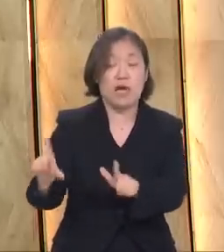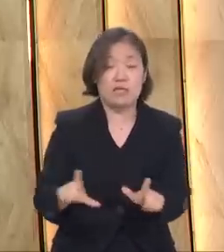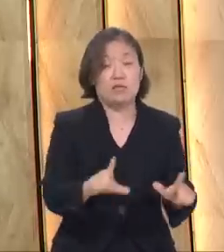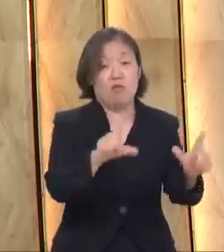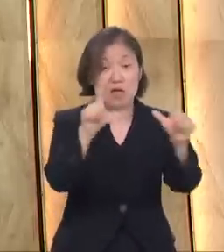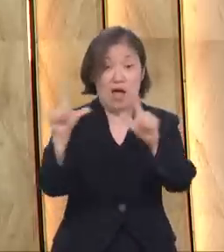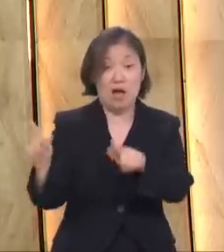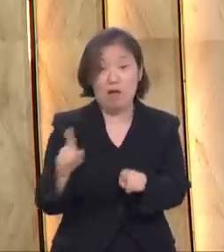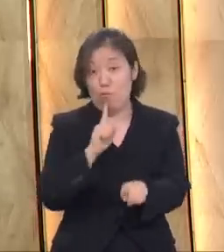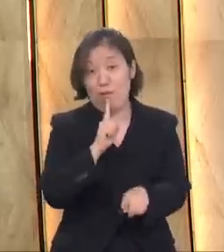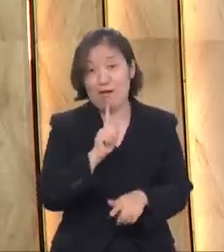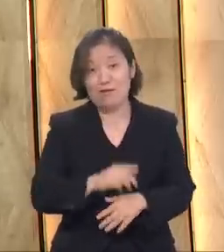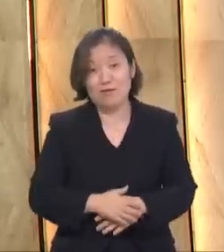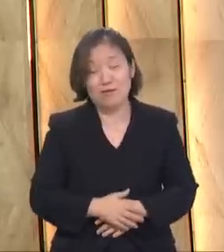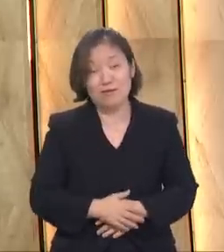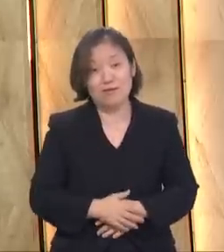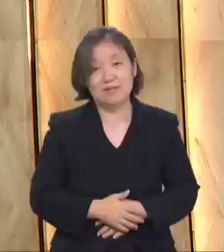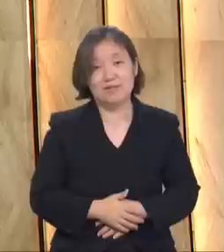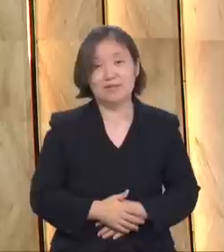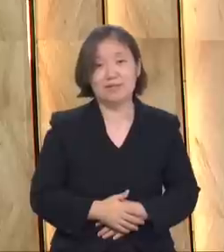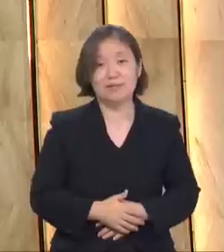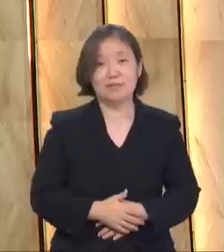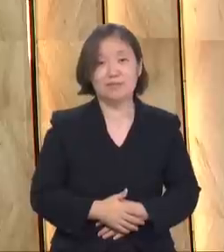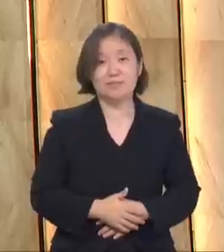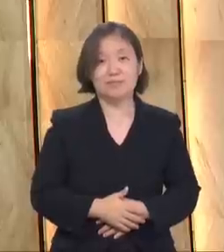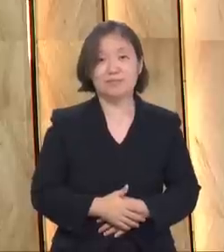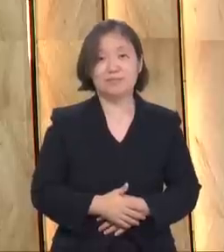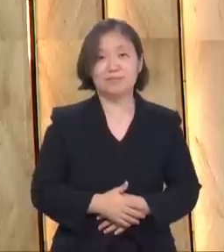들려드리지 않았습니까 하지만